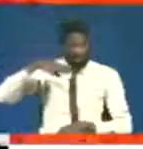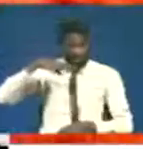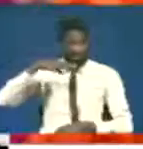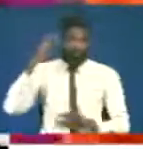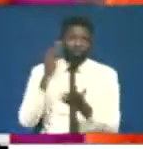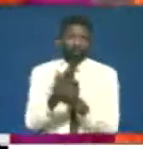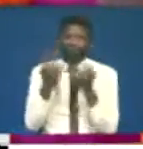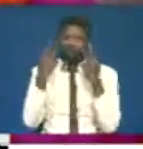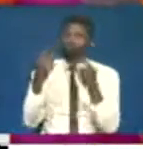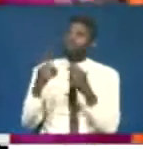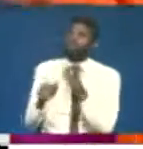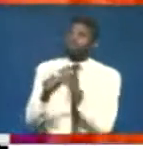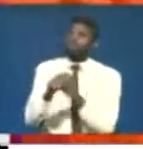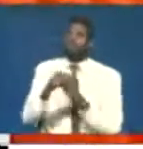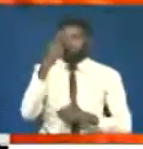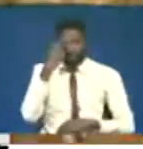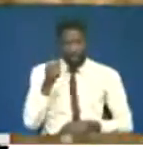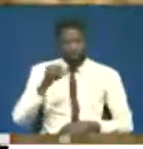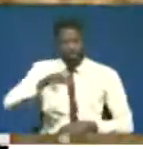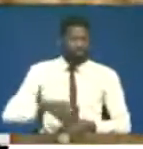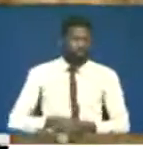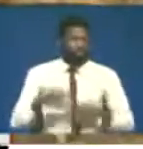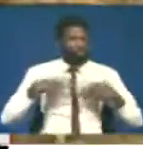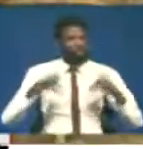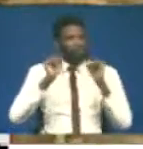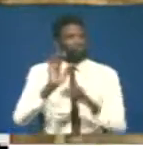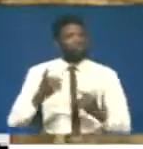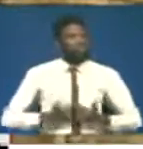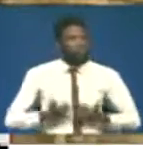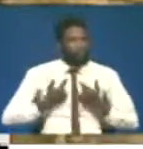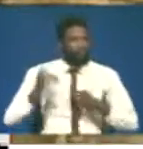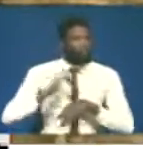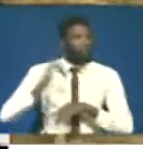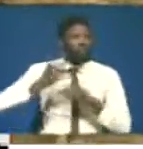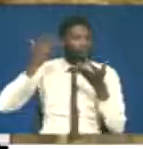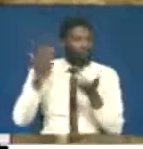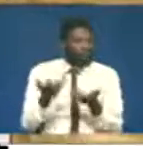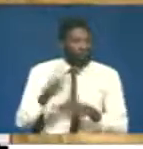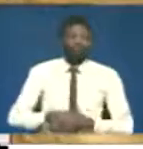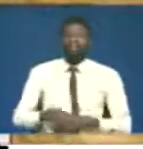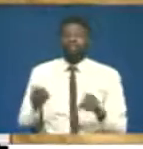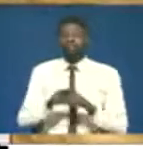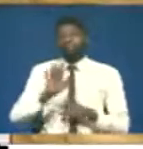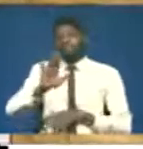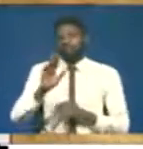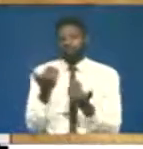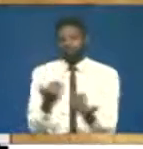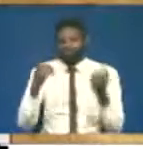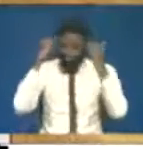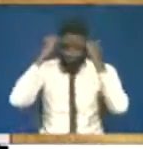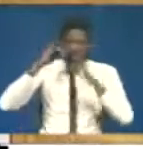Kajiado. Wakazi wanasema maisha yao yameathirika pakubwa, pamoja na masomo ya watoto wao. Unajua ng'ombe